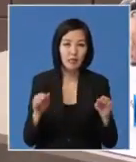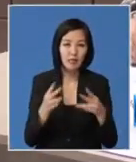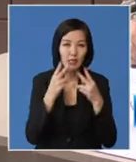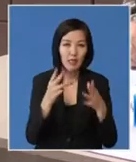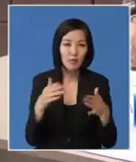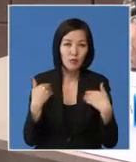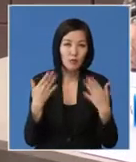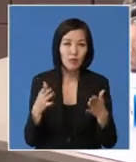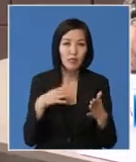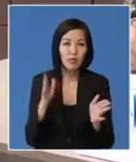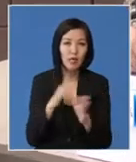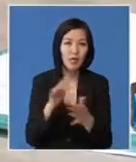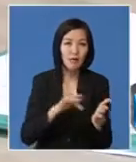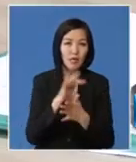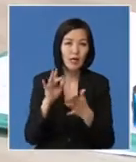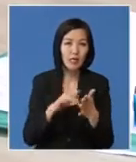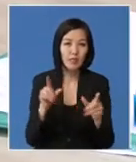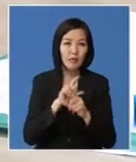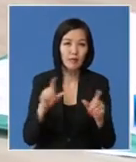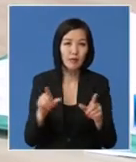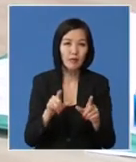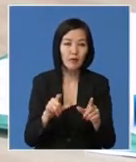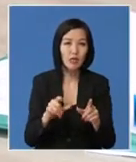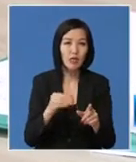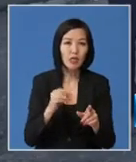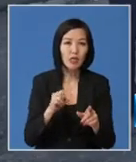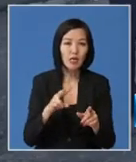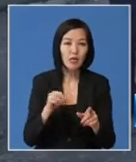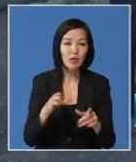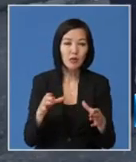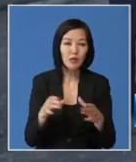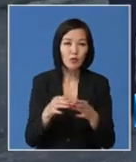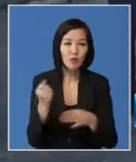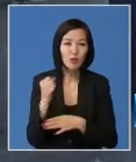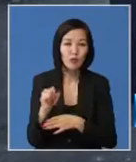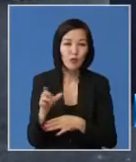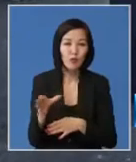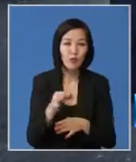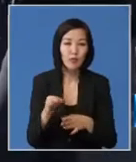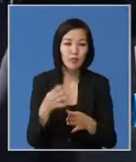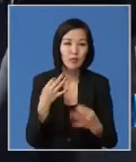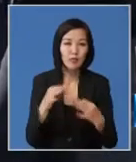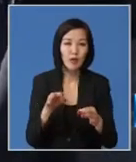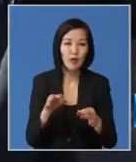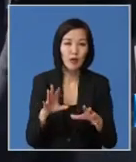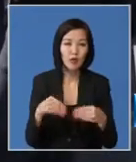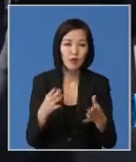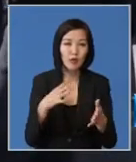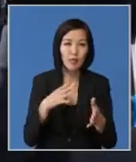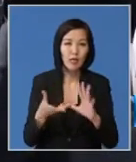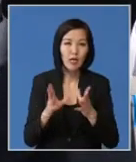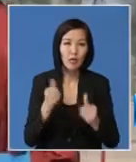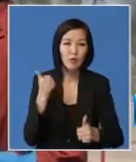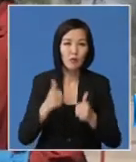қазылар шешімімен Қапшағай қаласындағы орта мектеп гимназиясының жалын тобы жеңімпаз атанып, облыстық байқауға жолдама алды. Жалпы бұл